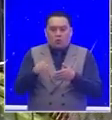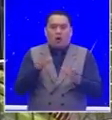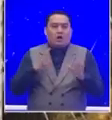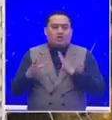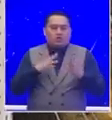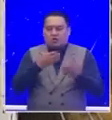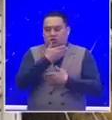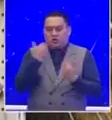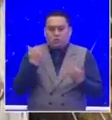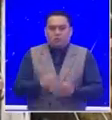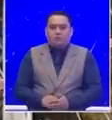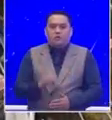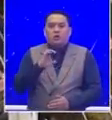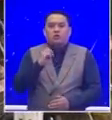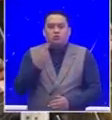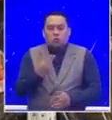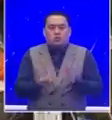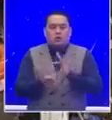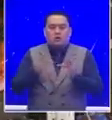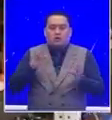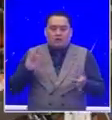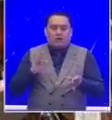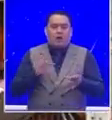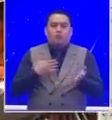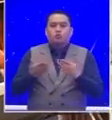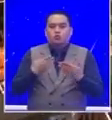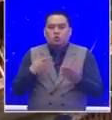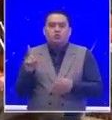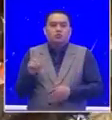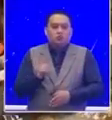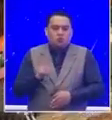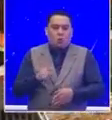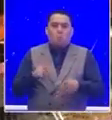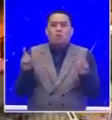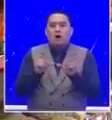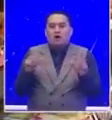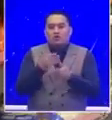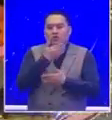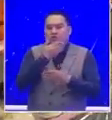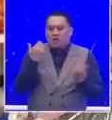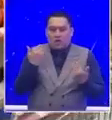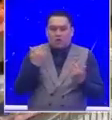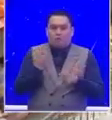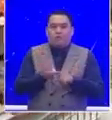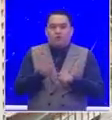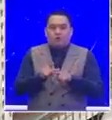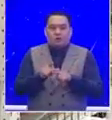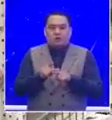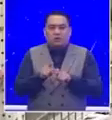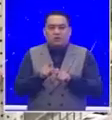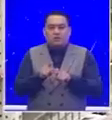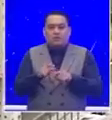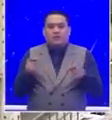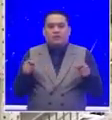нету. В социальных сетях активно идет обсуждение того, что на прилавках отсутствует вот этот вот